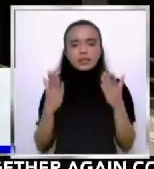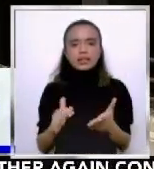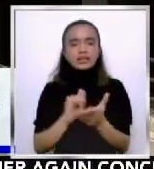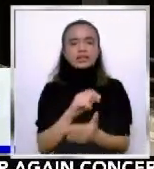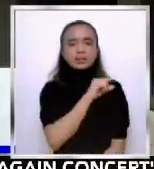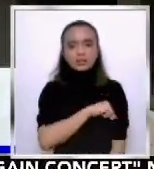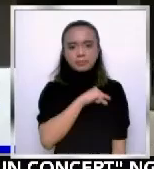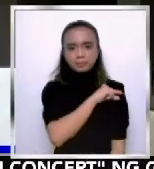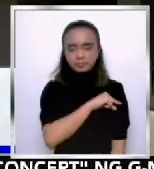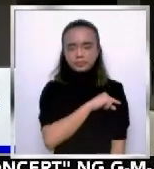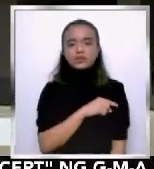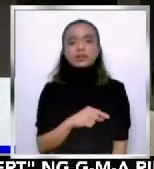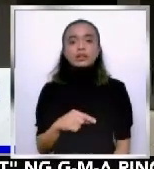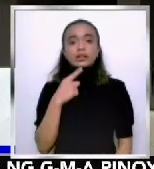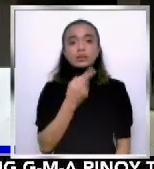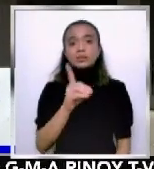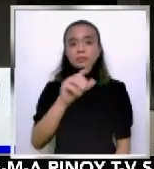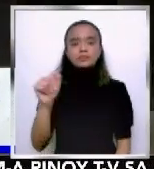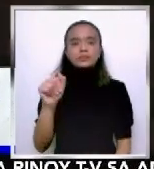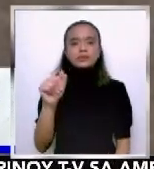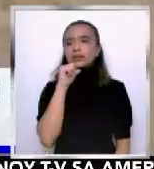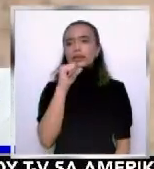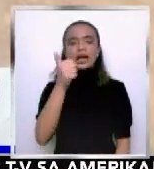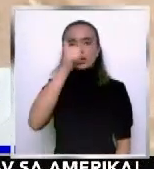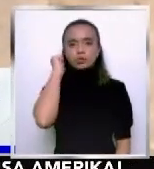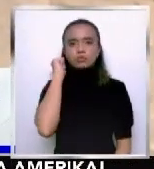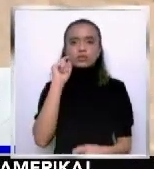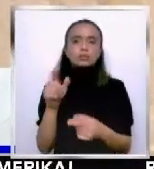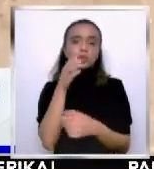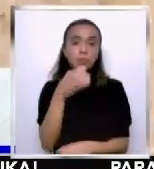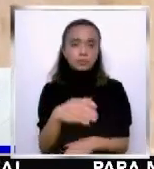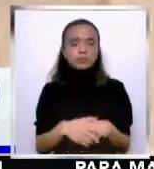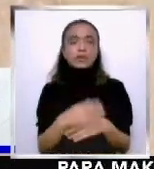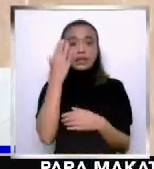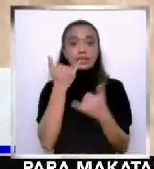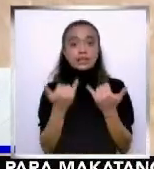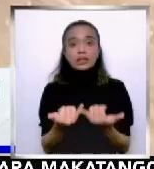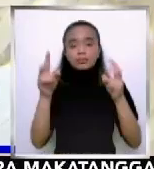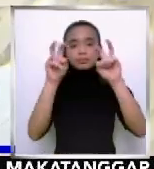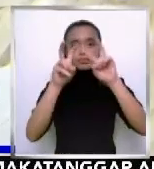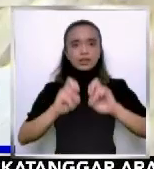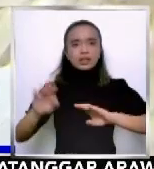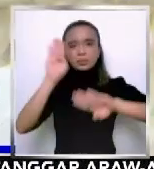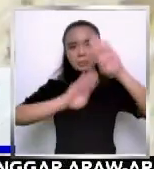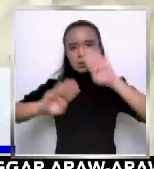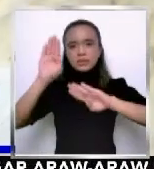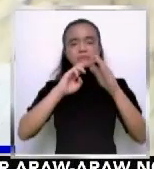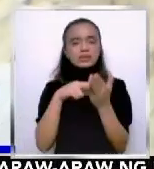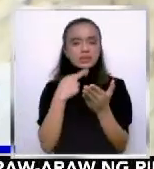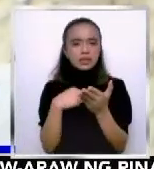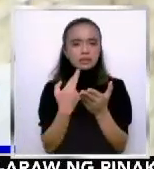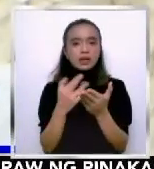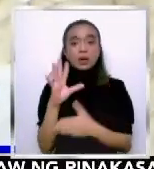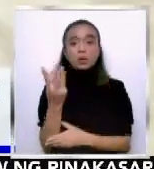Department of Agriculture tumanggi munang magkomento sa pahayag ng grupo. Kasalukuyan daw kasi nilang pinag-aaralan ng problema sa bigas at takdakda itong matapos